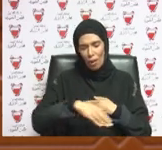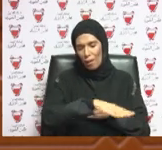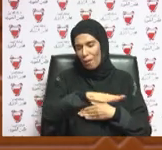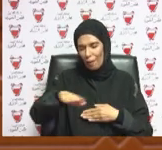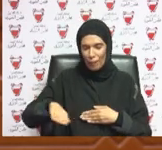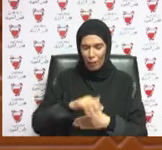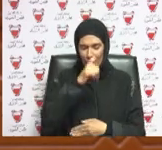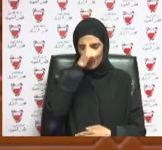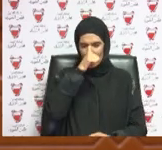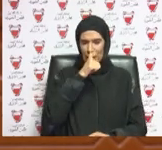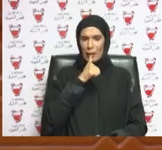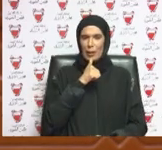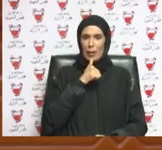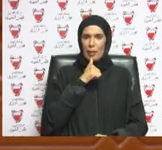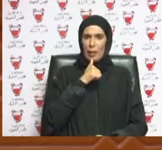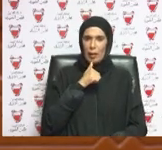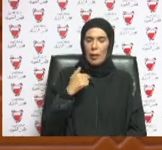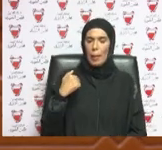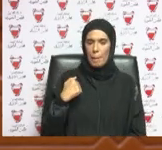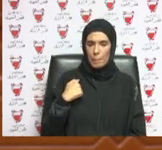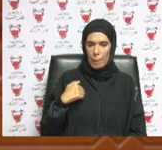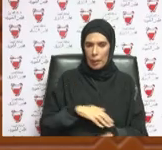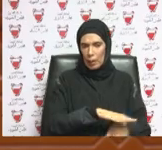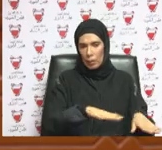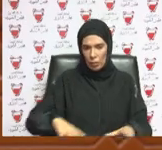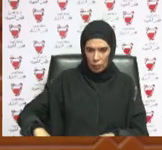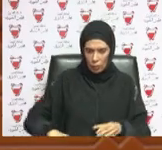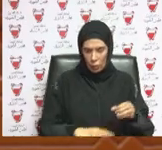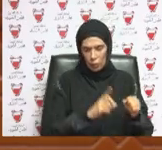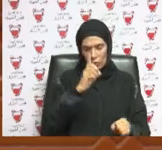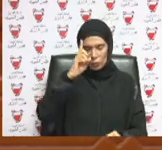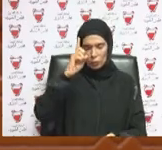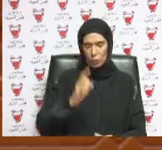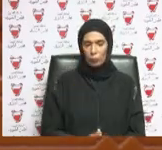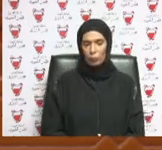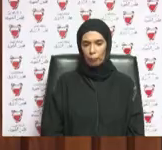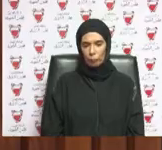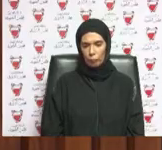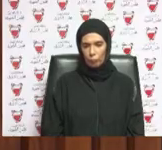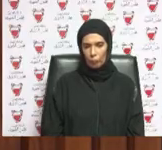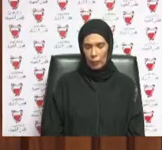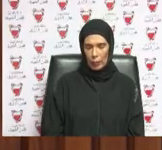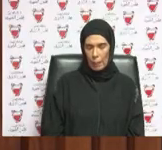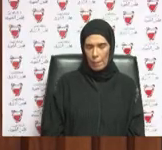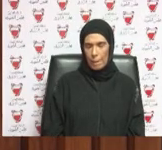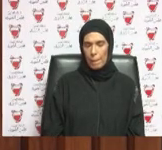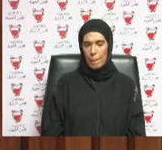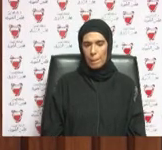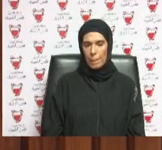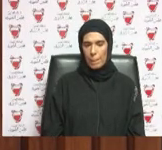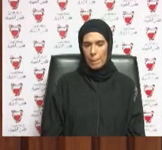لمحزنون، إنا لله وإنا إليه راجعون. وشكرا سيد الرئيس. شكرا